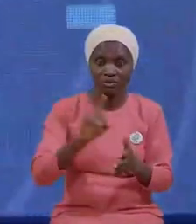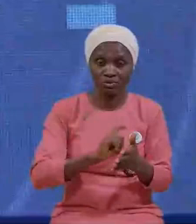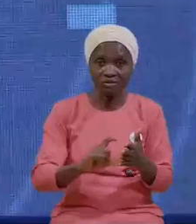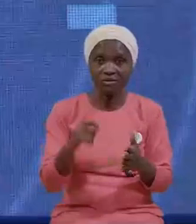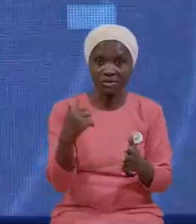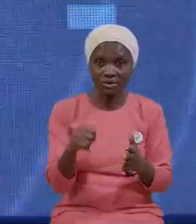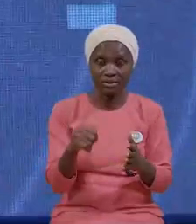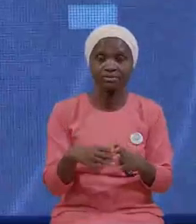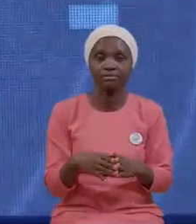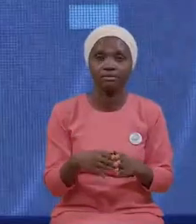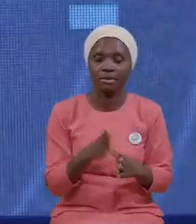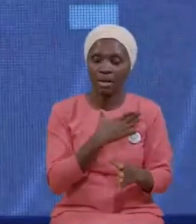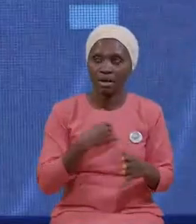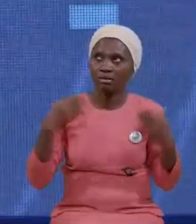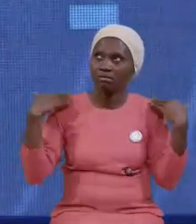Mais l'ange leur dit,